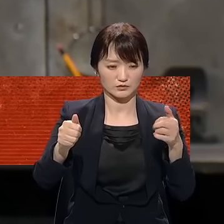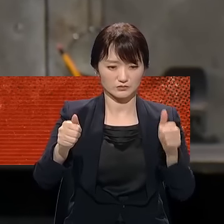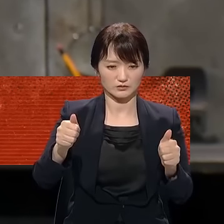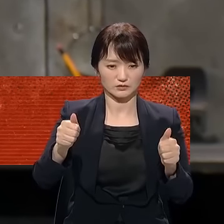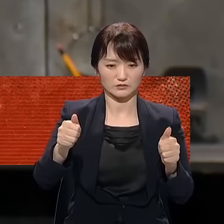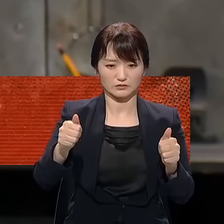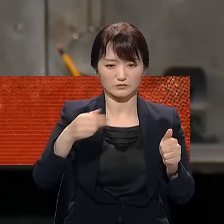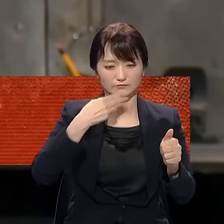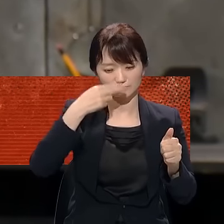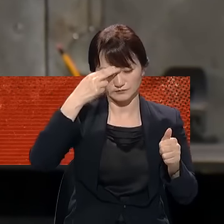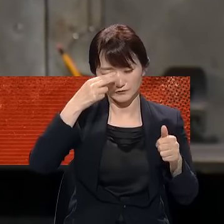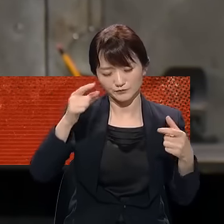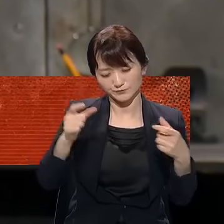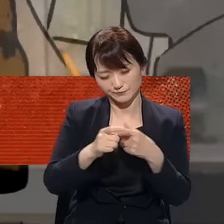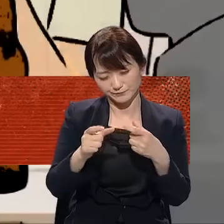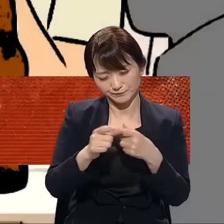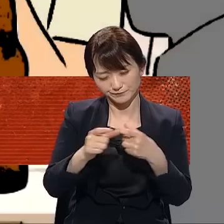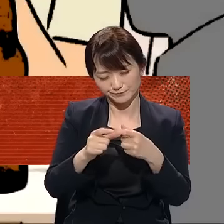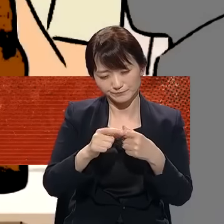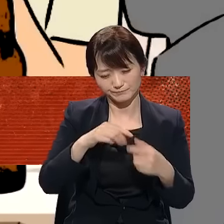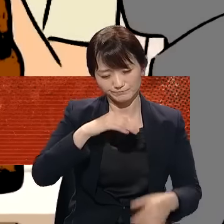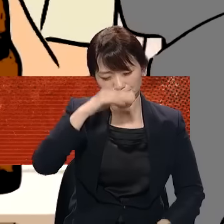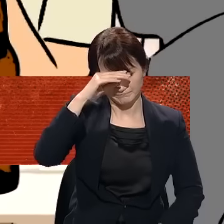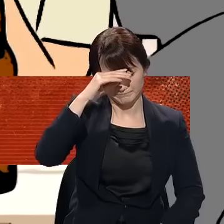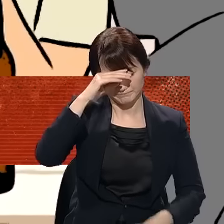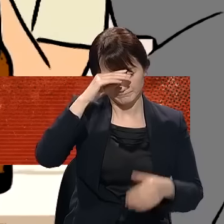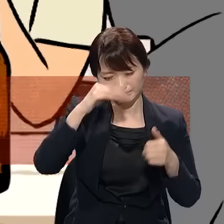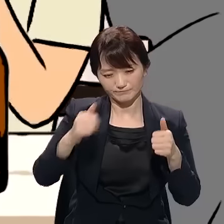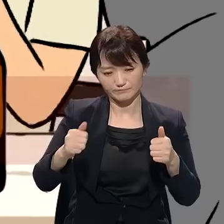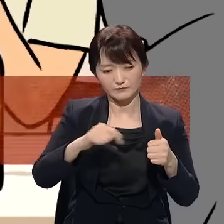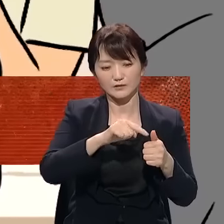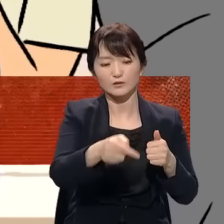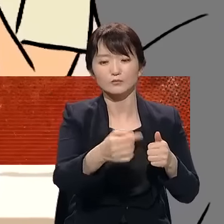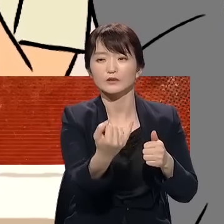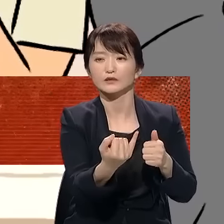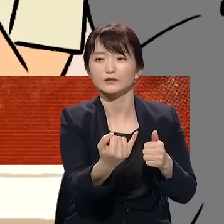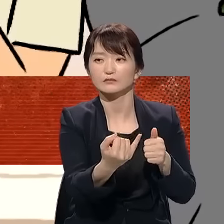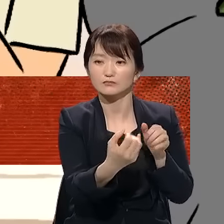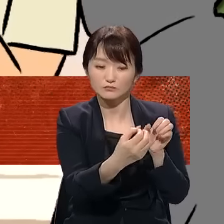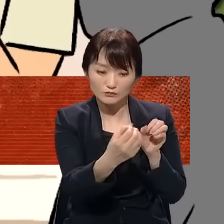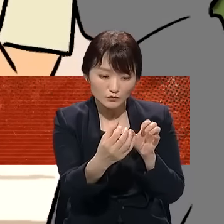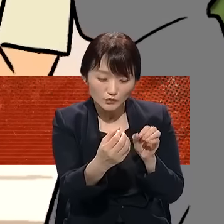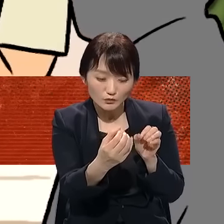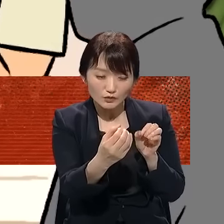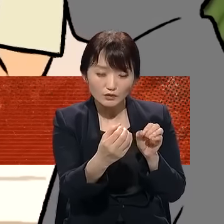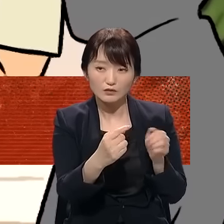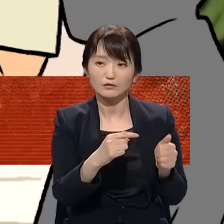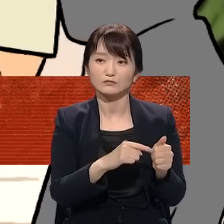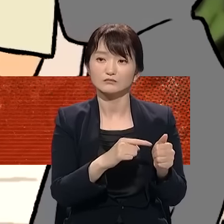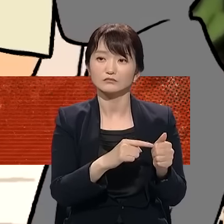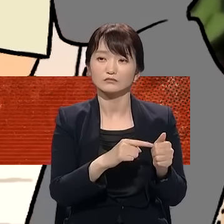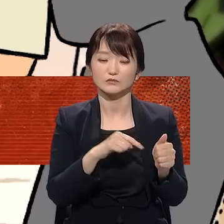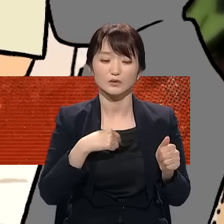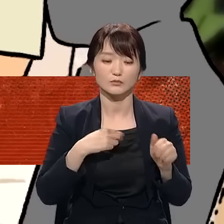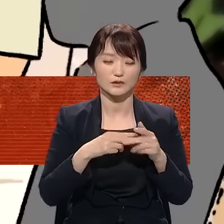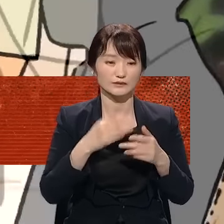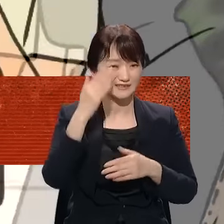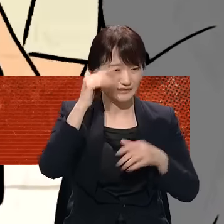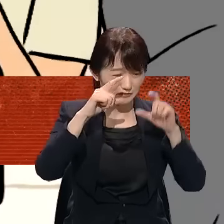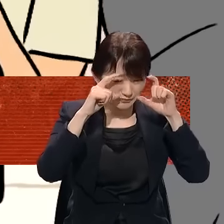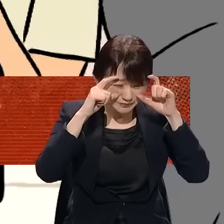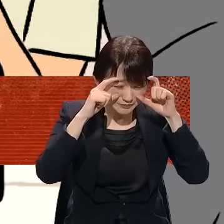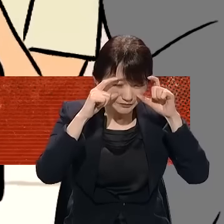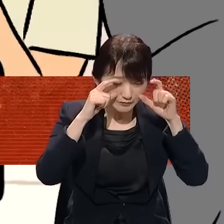술을 마시는 상황에서 옆에 있던 여성하고 대화를 좀 나던 것 같은데 당시 본인이 선글라스를 끼고